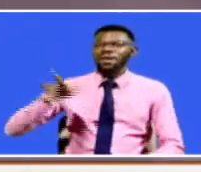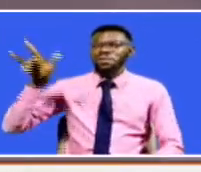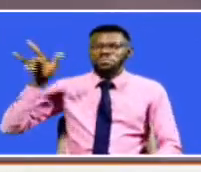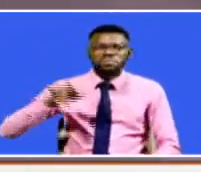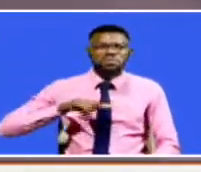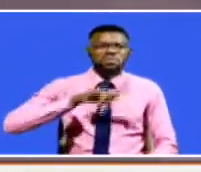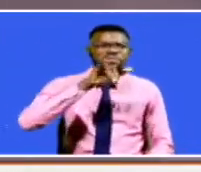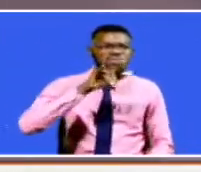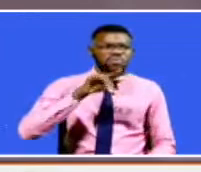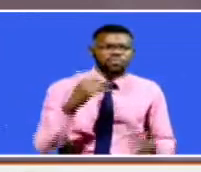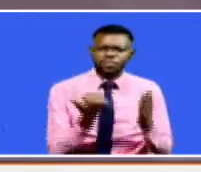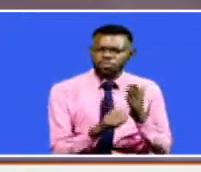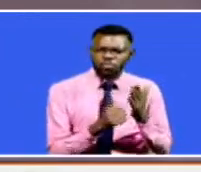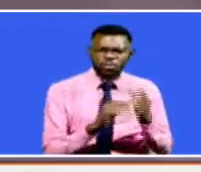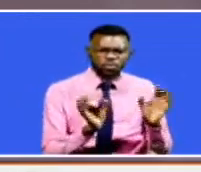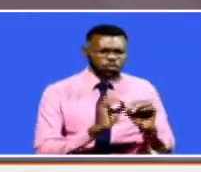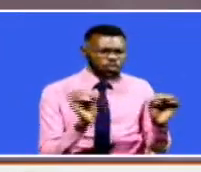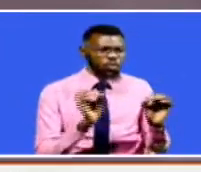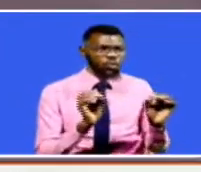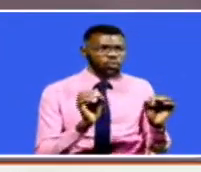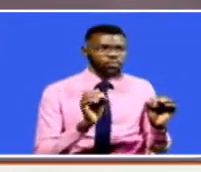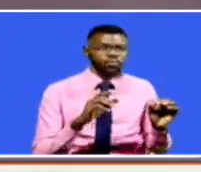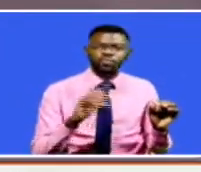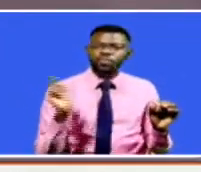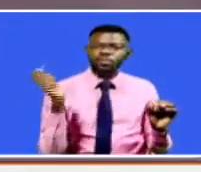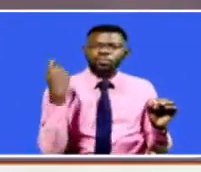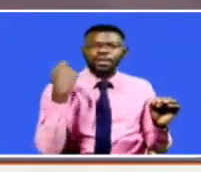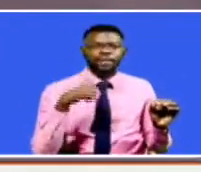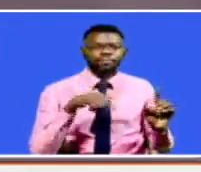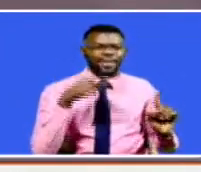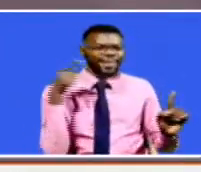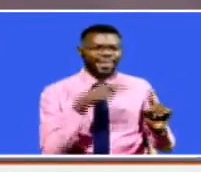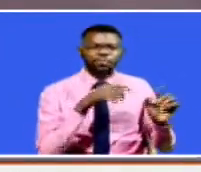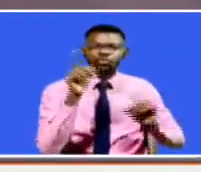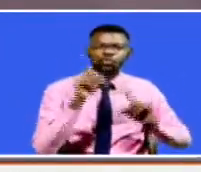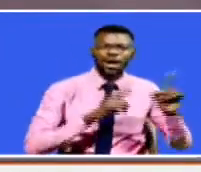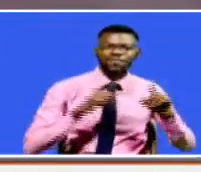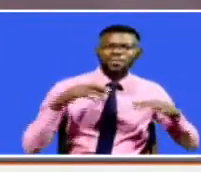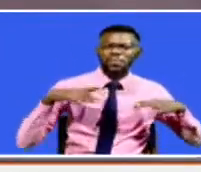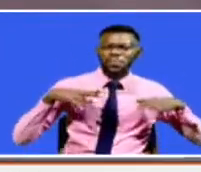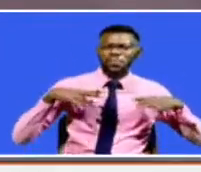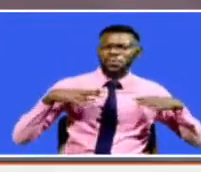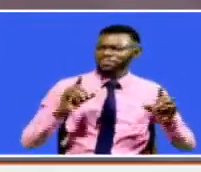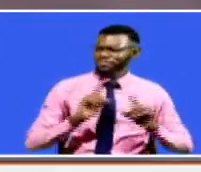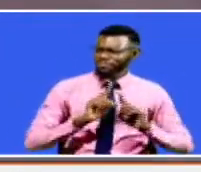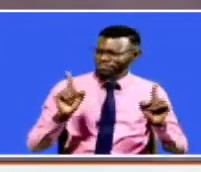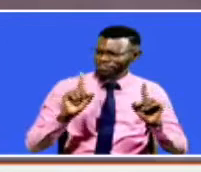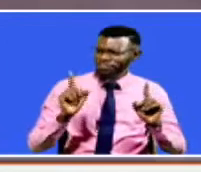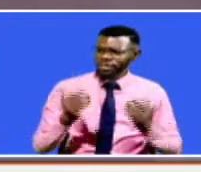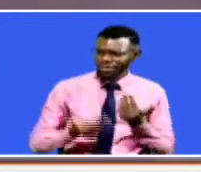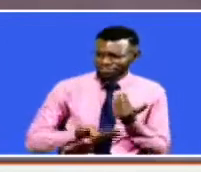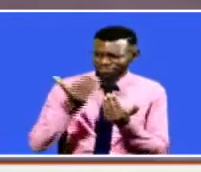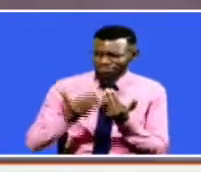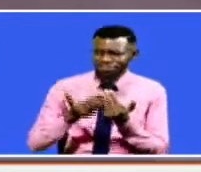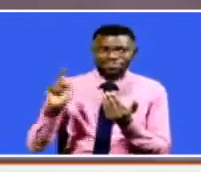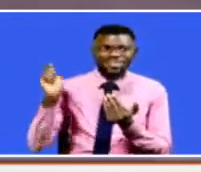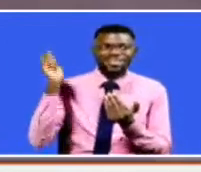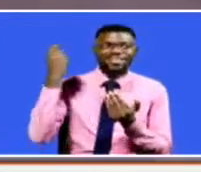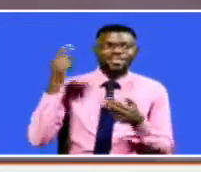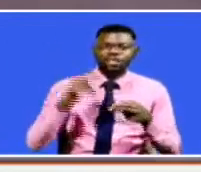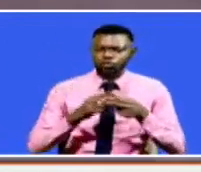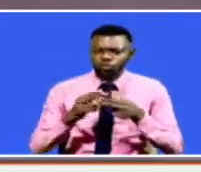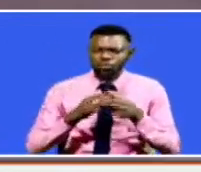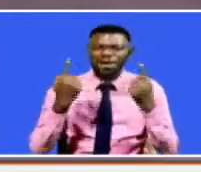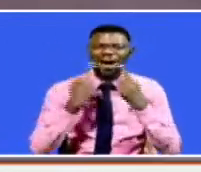kufanya nini? Rais hapana mtalii, haendi ngambo kutembea, anaenda kutushughulikia. Na hivi karibuni nitatoa